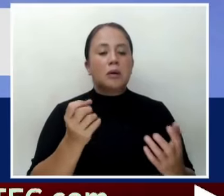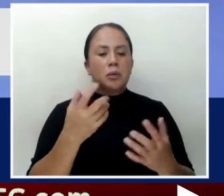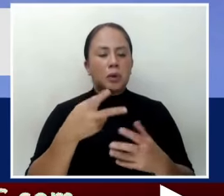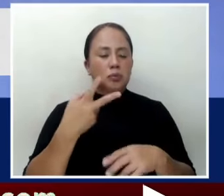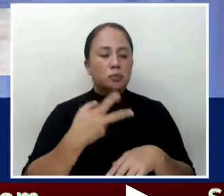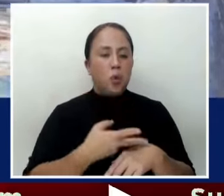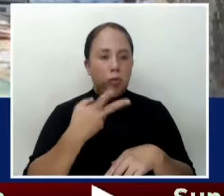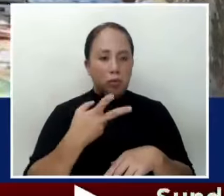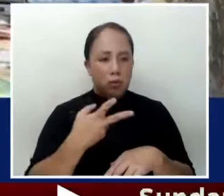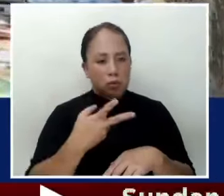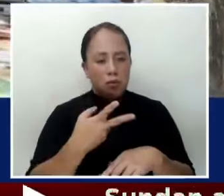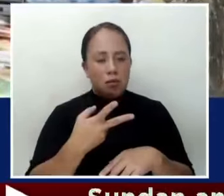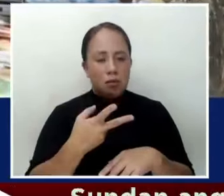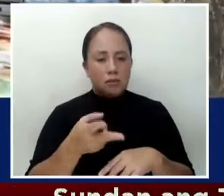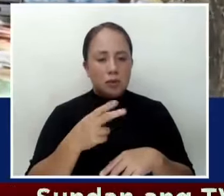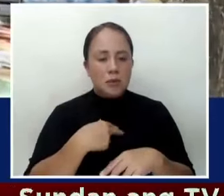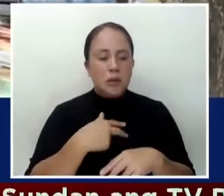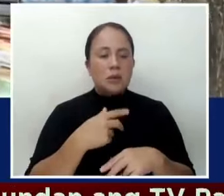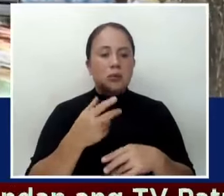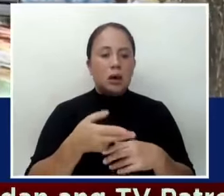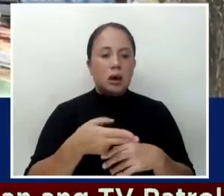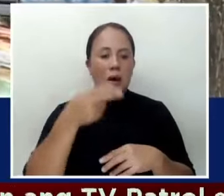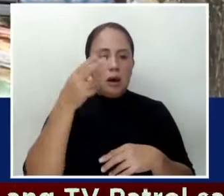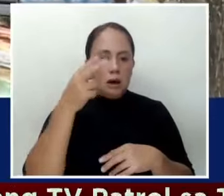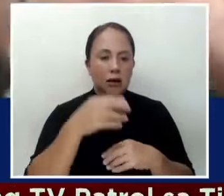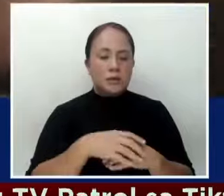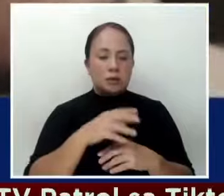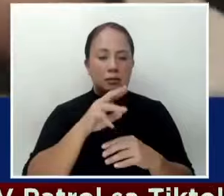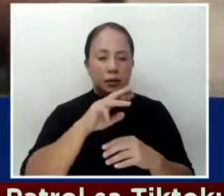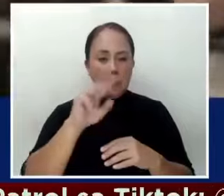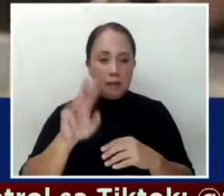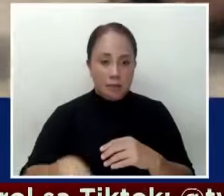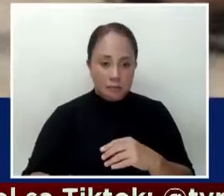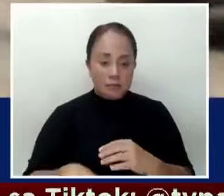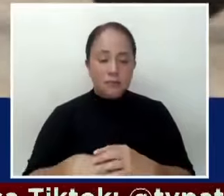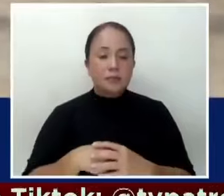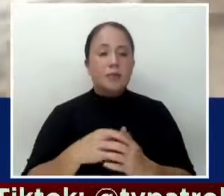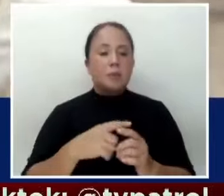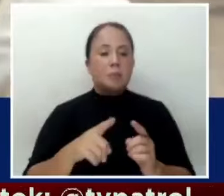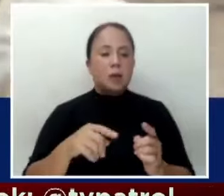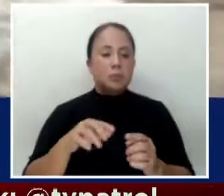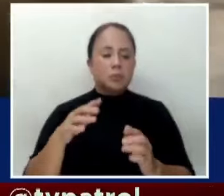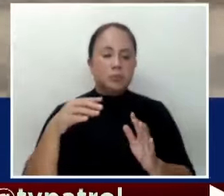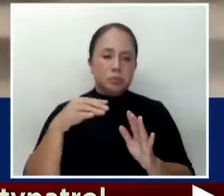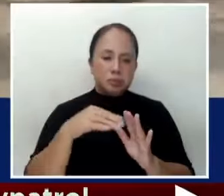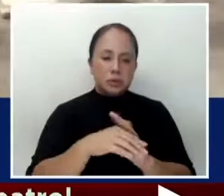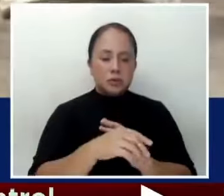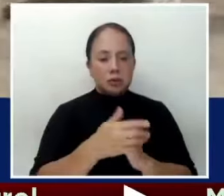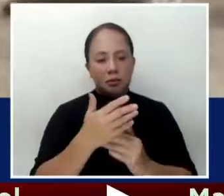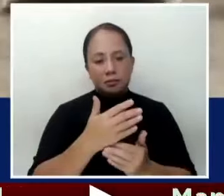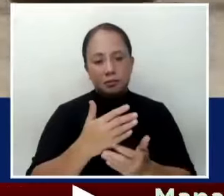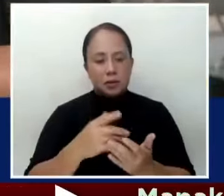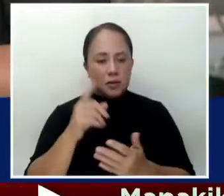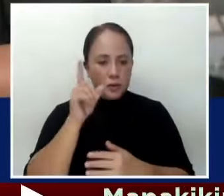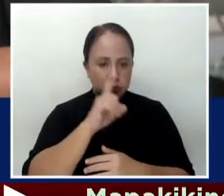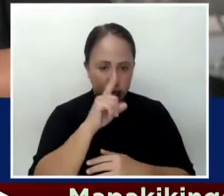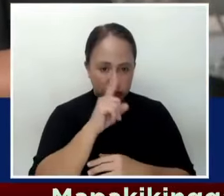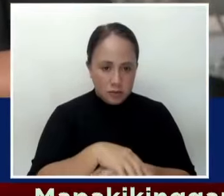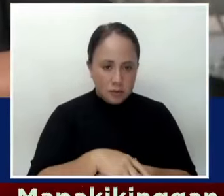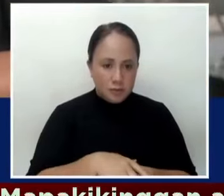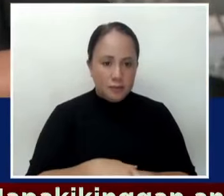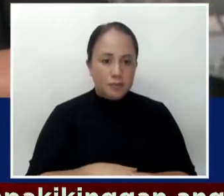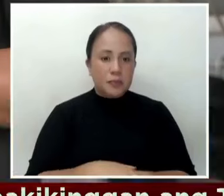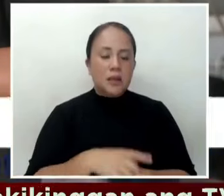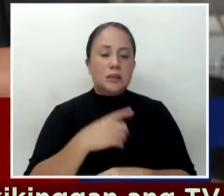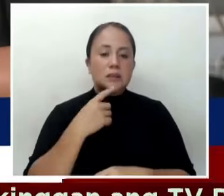ang bilang. Bahagyang tumaas ang bilang sa Metro Manila, pero bahagyang bumaba sa ibang bahagi ng Luzon. Ayon